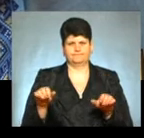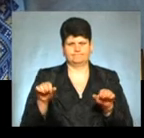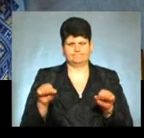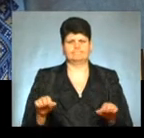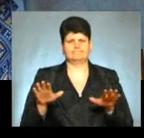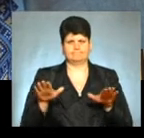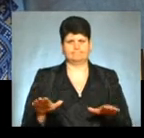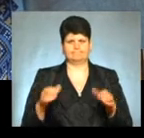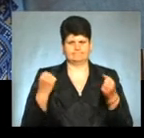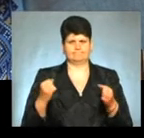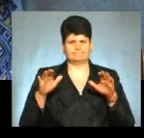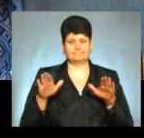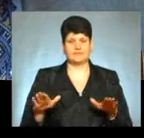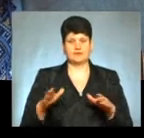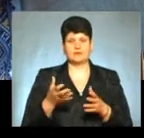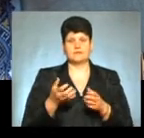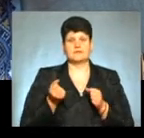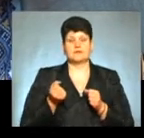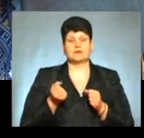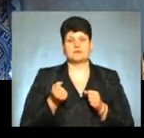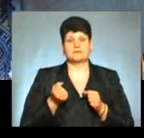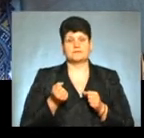Ну, і вона